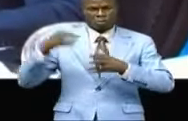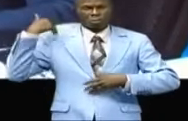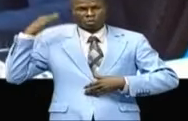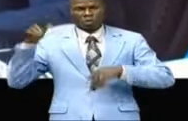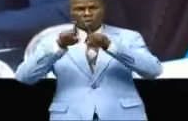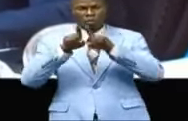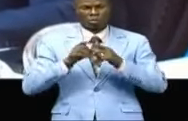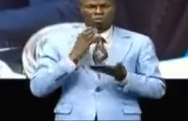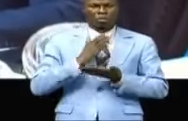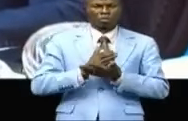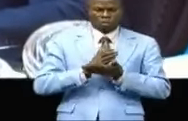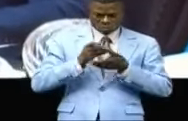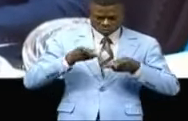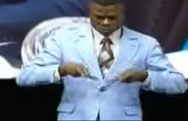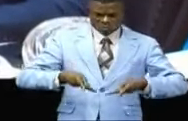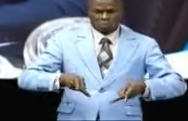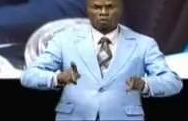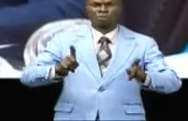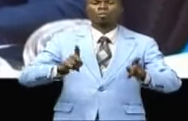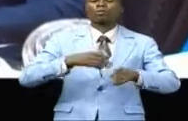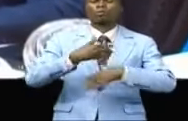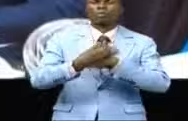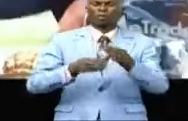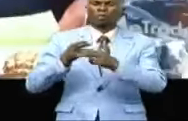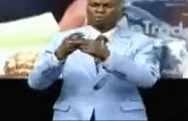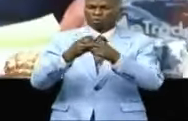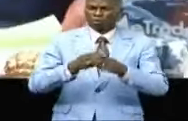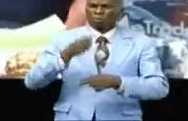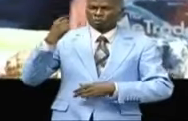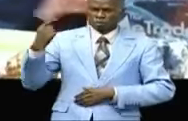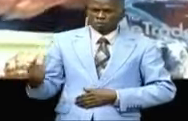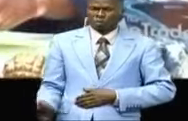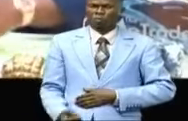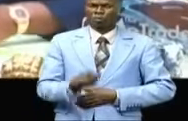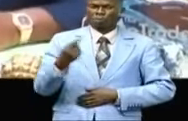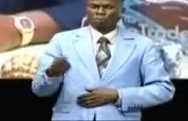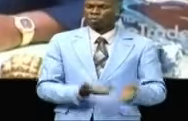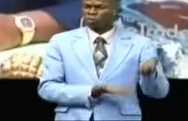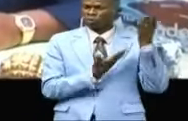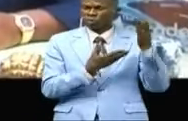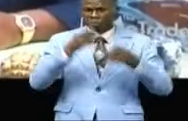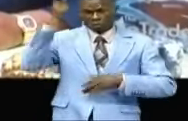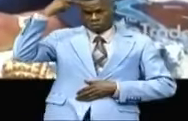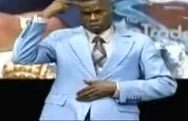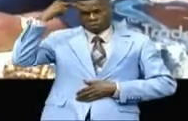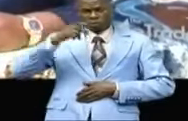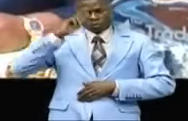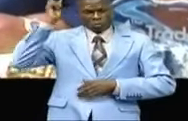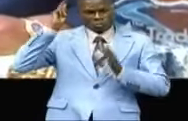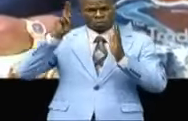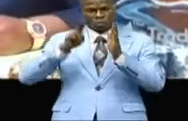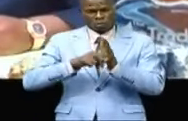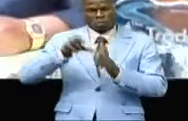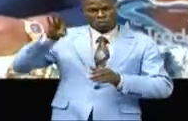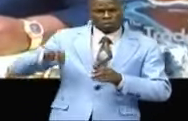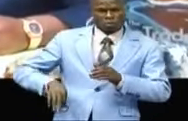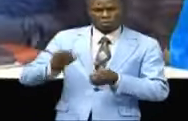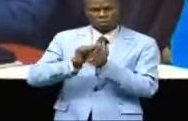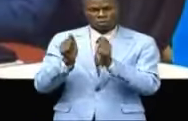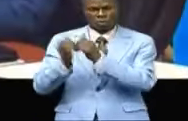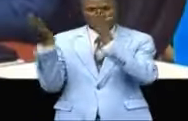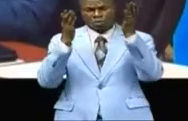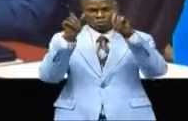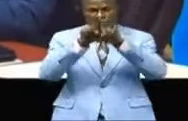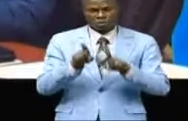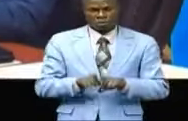public-privé permettra d'assurer le suivi régulier de l'impact de politiques gouvernementales en faveur du climat des affaires et par